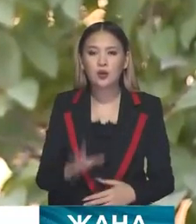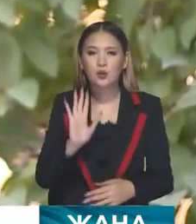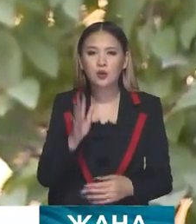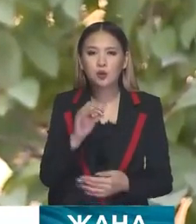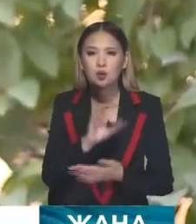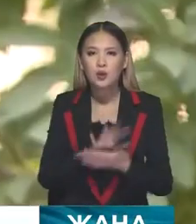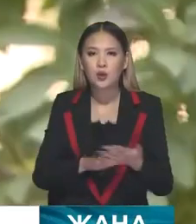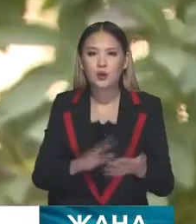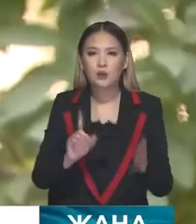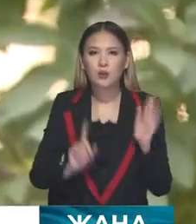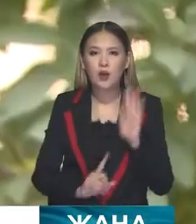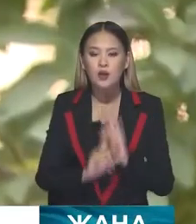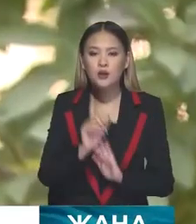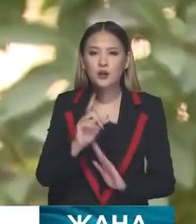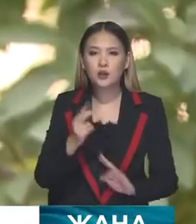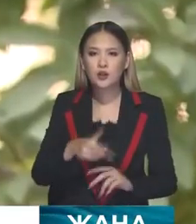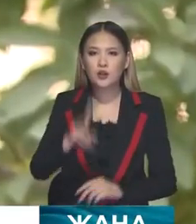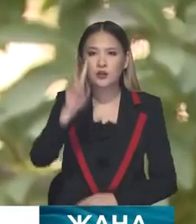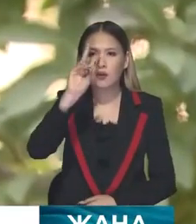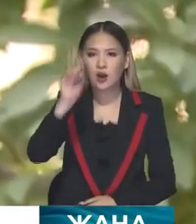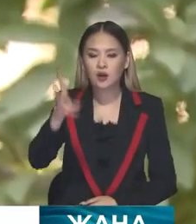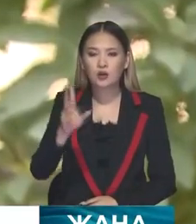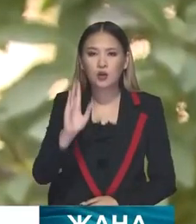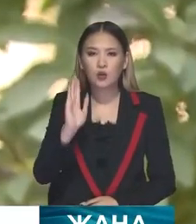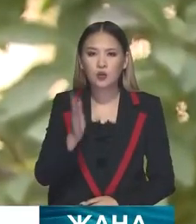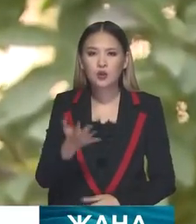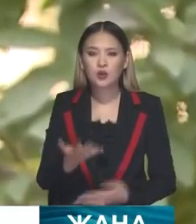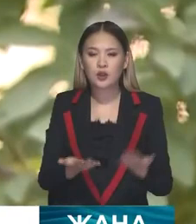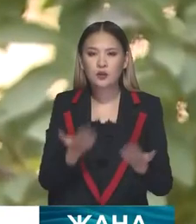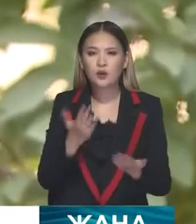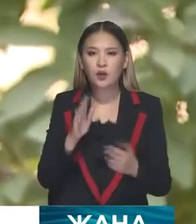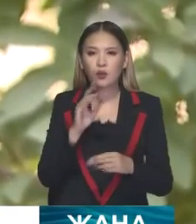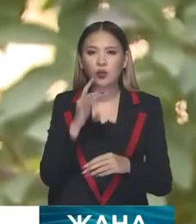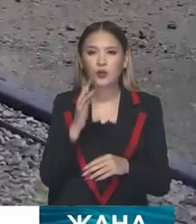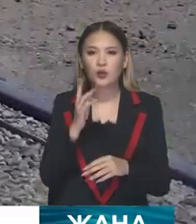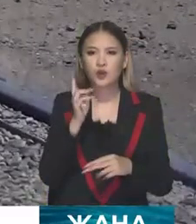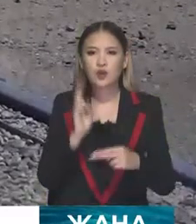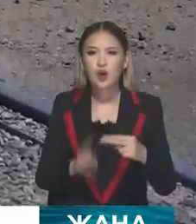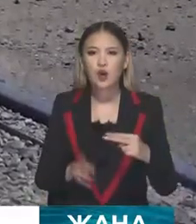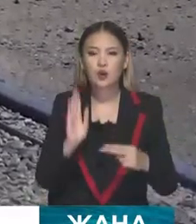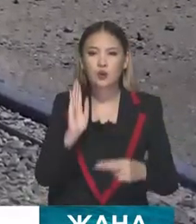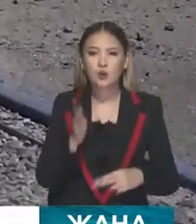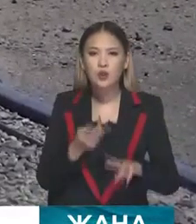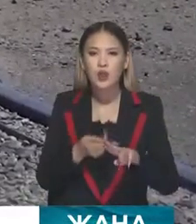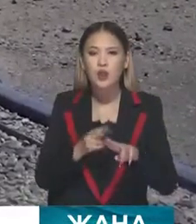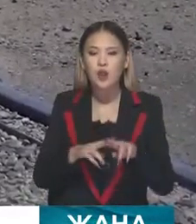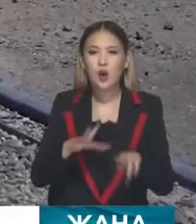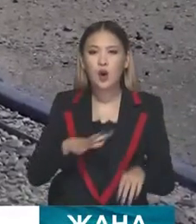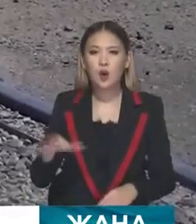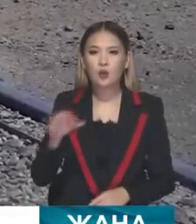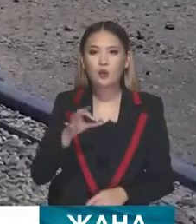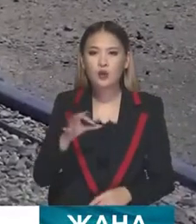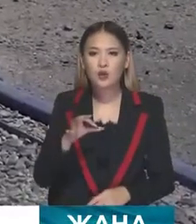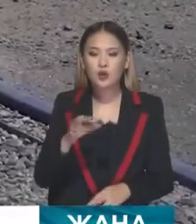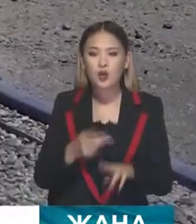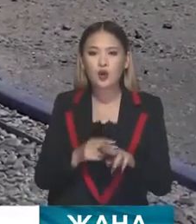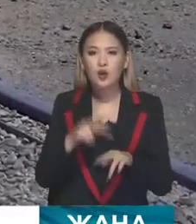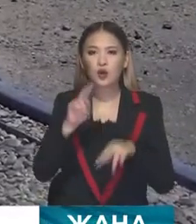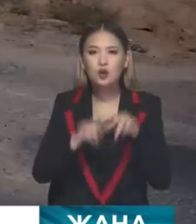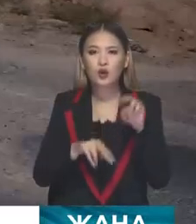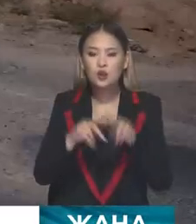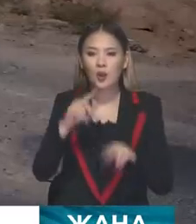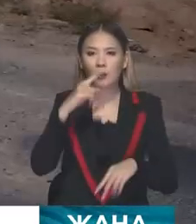бастайтын болып жатыр. 2 жыл, әрі кетсе 2 жылды бітіріп шығу керек болады. Осылайша облыстық маңызы бар жолдың құрылысы биыл